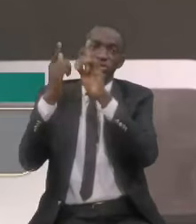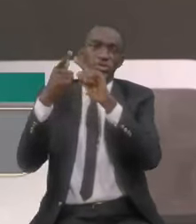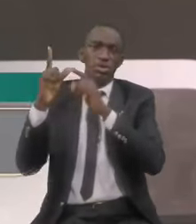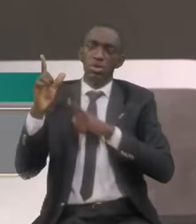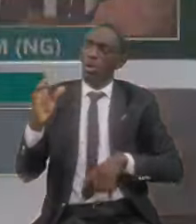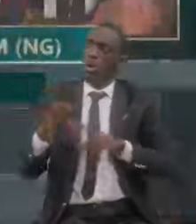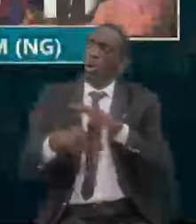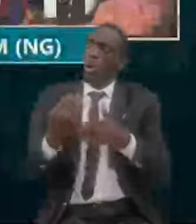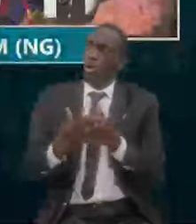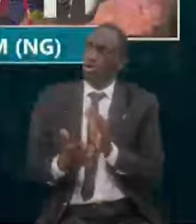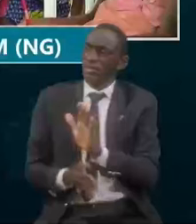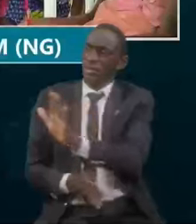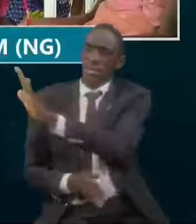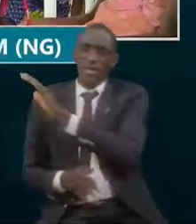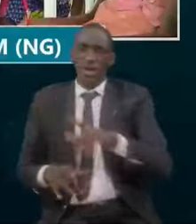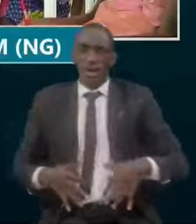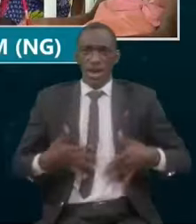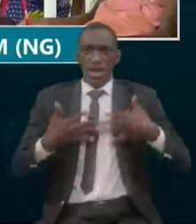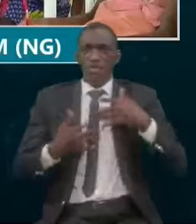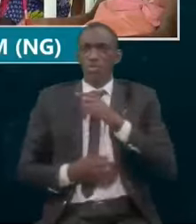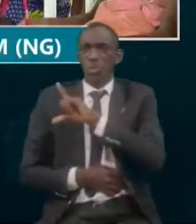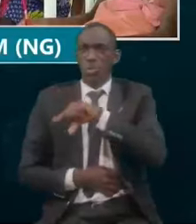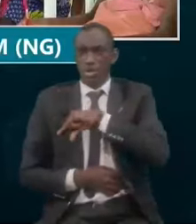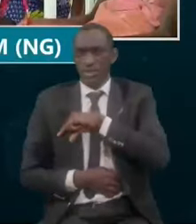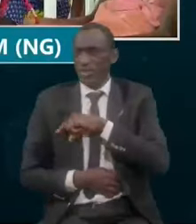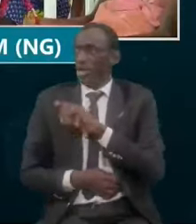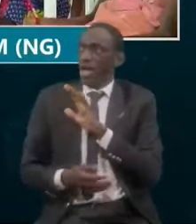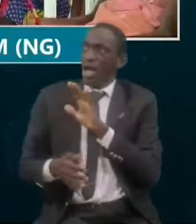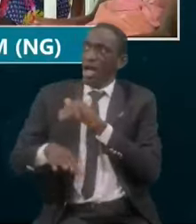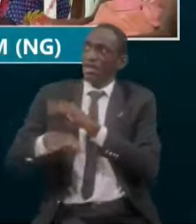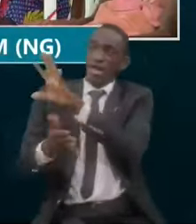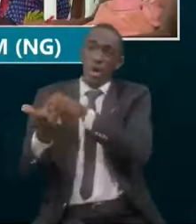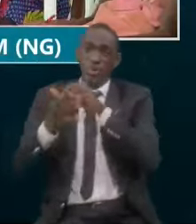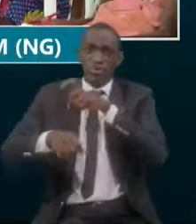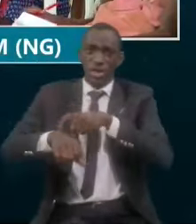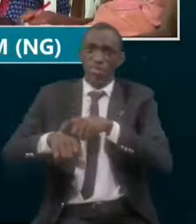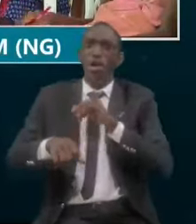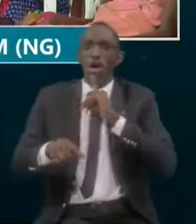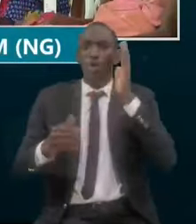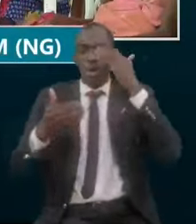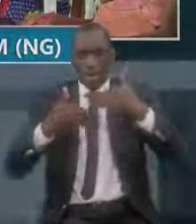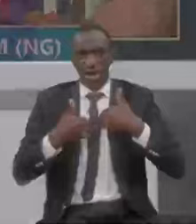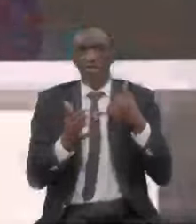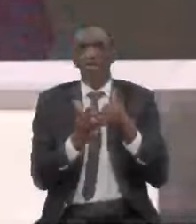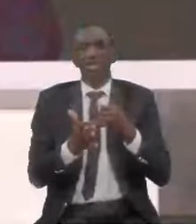avaient. En leur temps, je les aurai en mon temps.